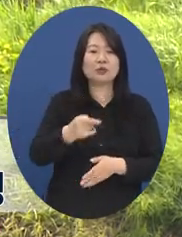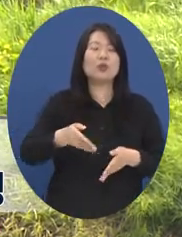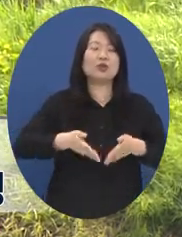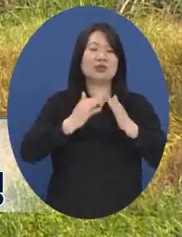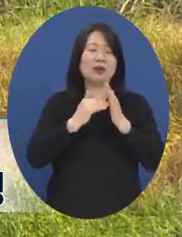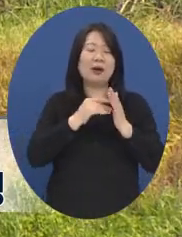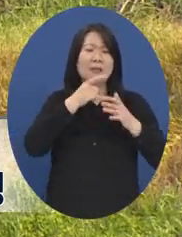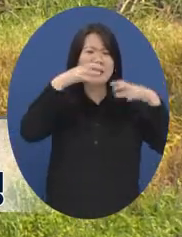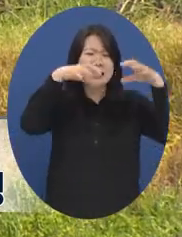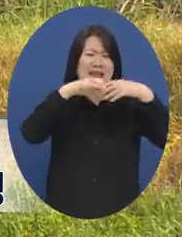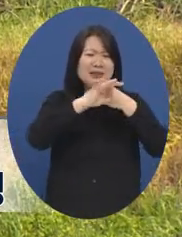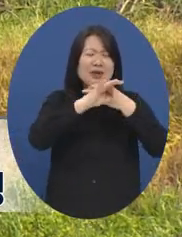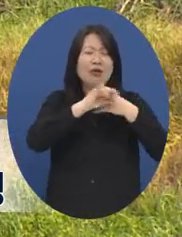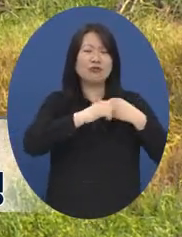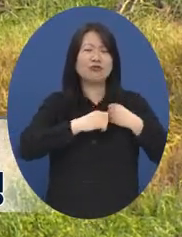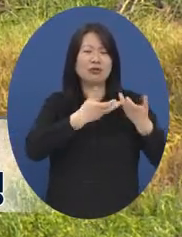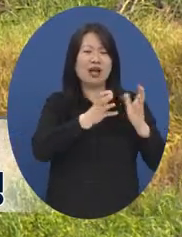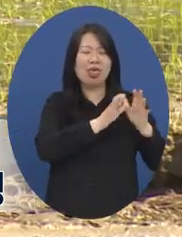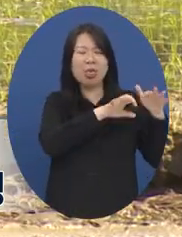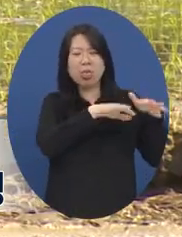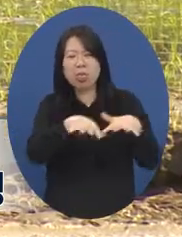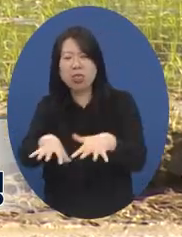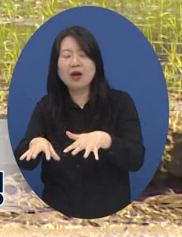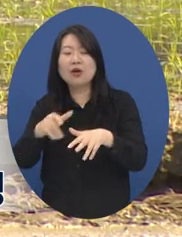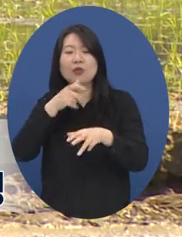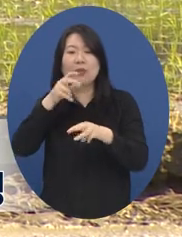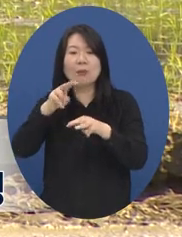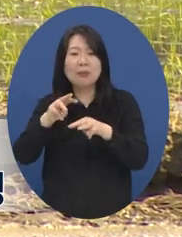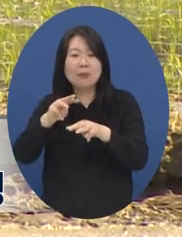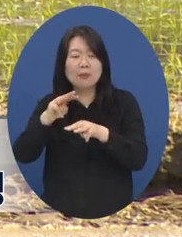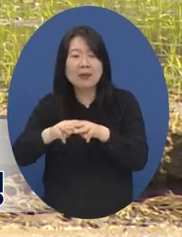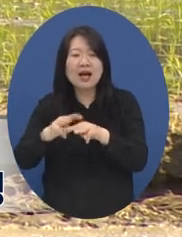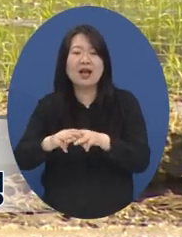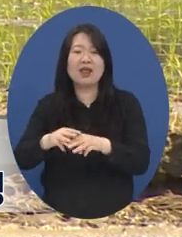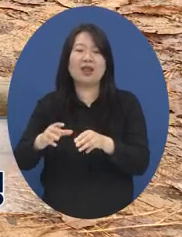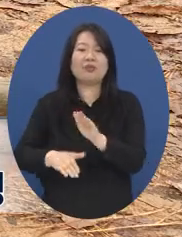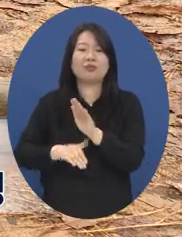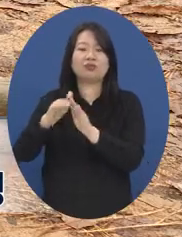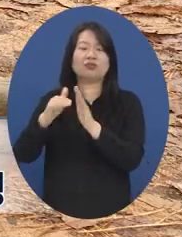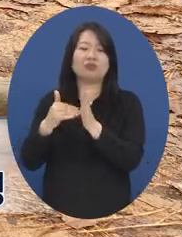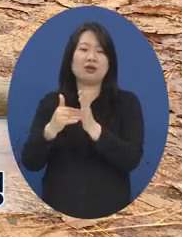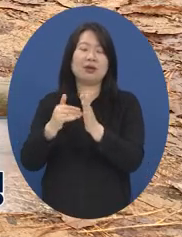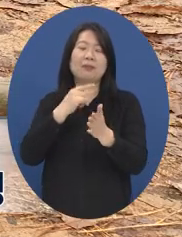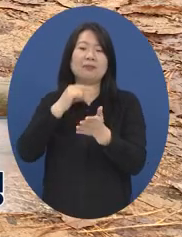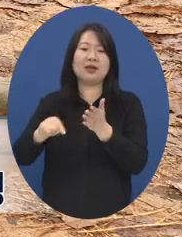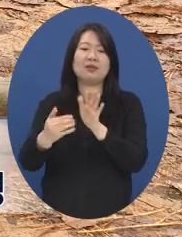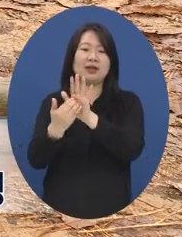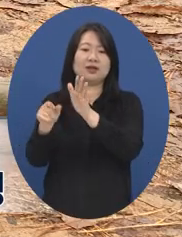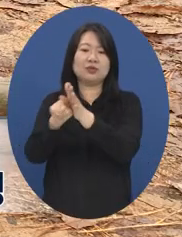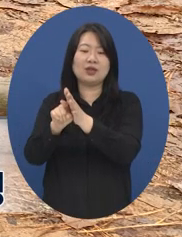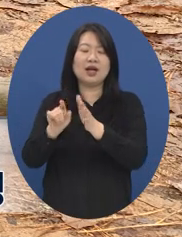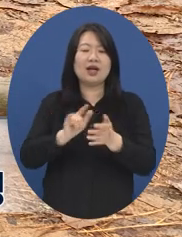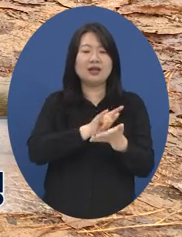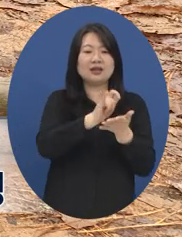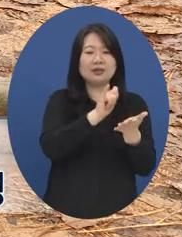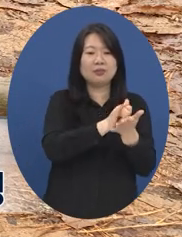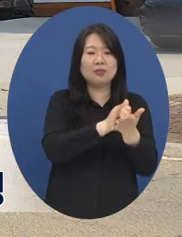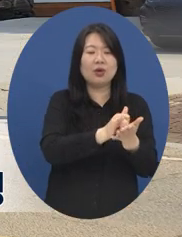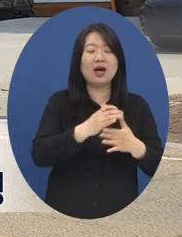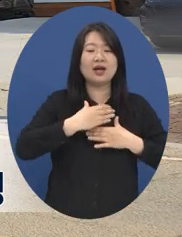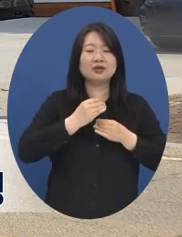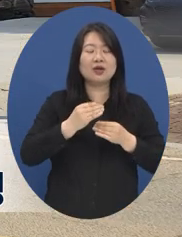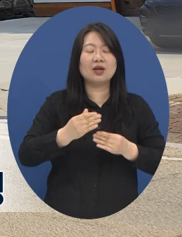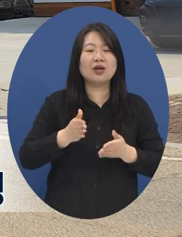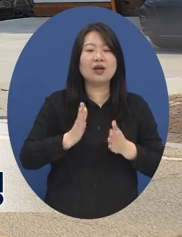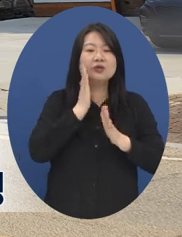군부대에서 흘러내려온 물로 논밭이 침수되는 피해를 막기 위해서입니다 그밖에도 는 김포 가현산 안전한 수